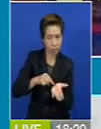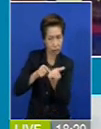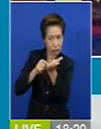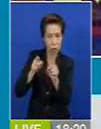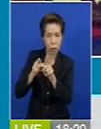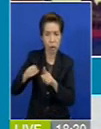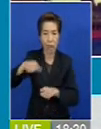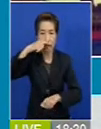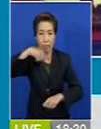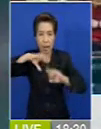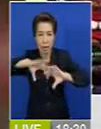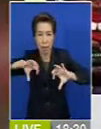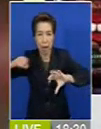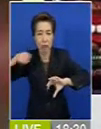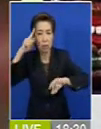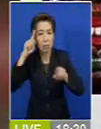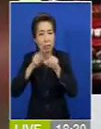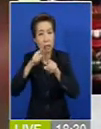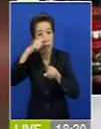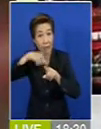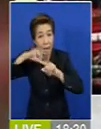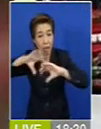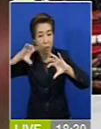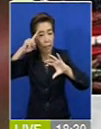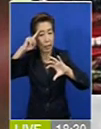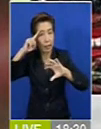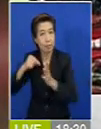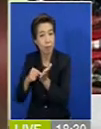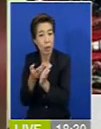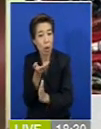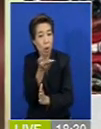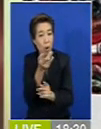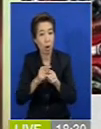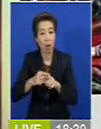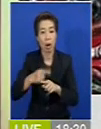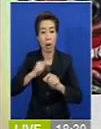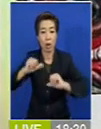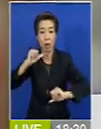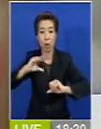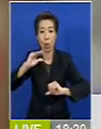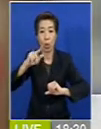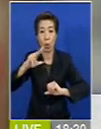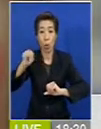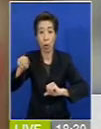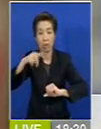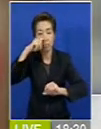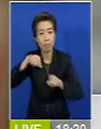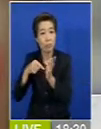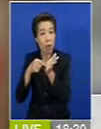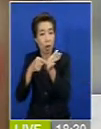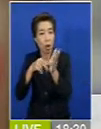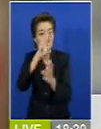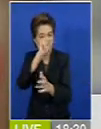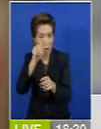ไหวของทางการไทยกรณีที่ทางการไทยเสนอให้โขนเป็นมรดกโลกกับทางยูเนสโกนี่แหละครับแล้วก็เกิ